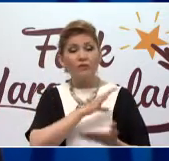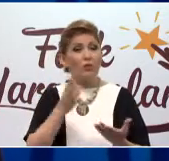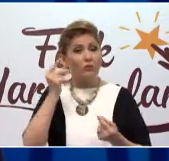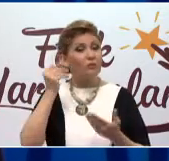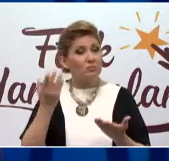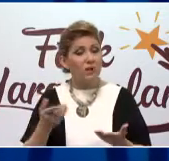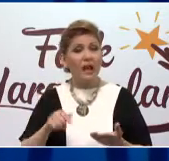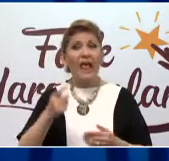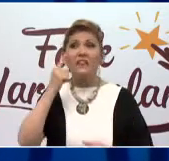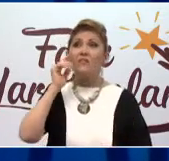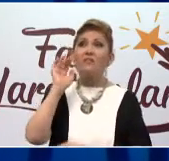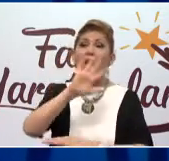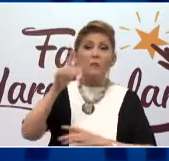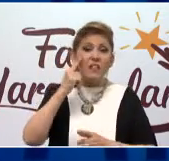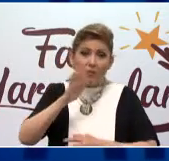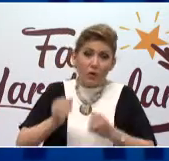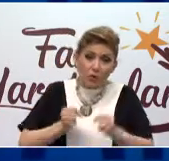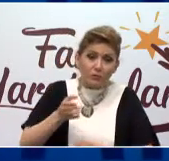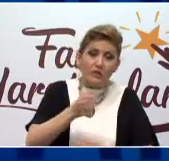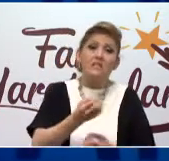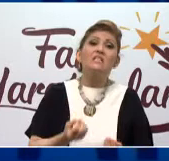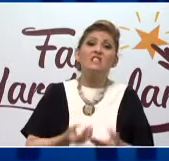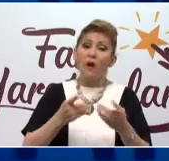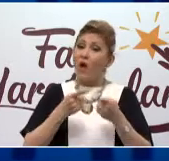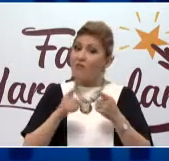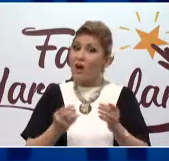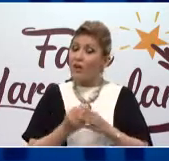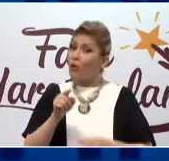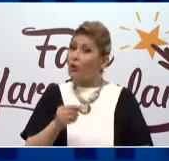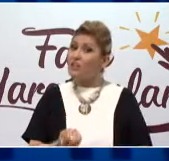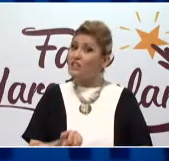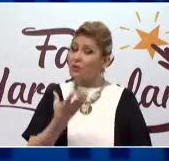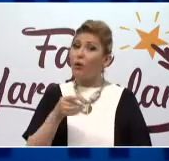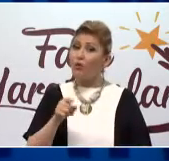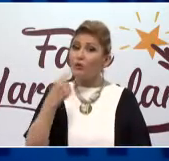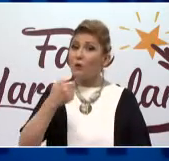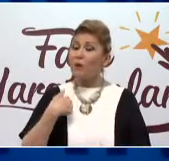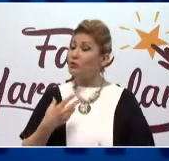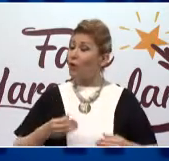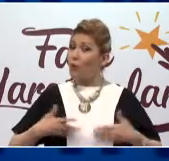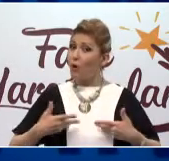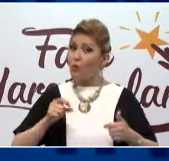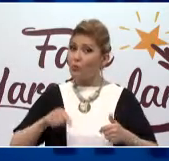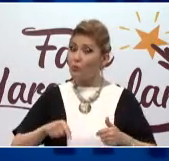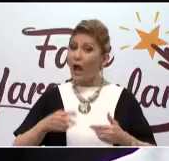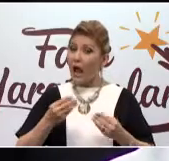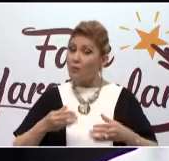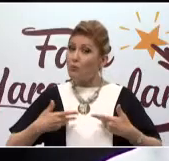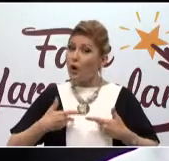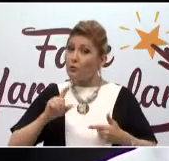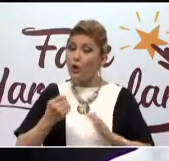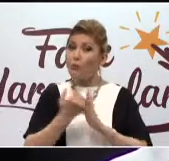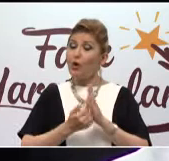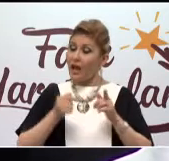alanlarda yani her şey devletin yetişmesinin imkanı yok. İşte fark yaratanlar orada çıkıyor. O yüzden de ben çok moral buluyorum. Bu yani en moral bulduğumuz